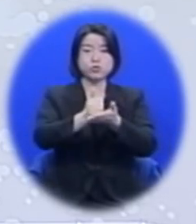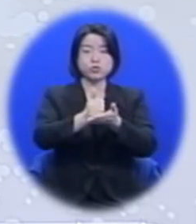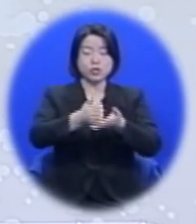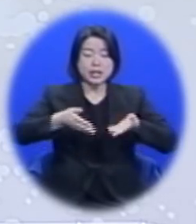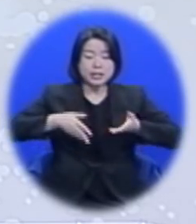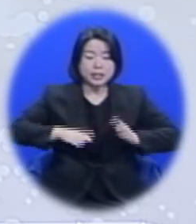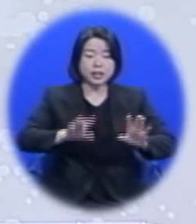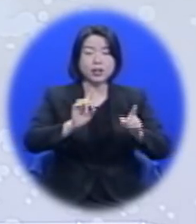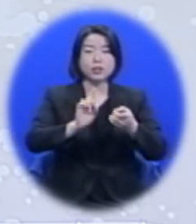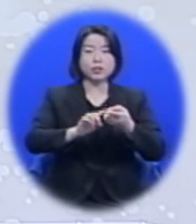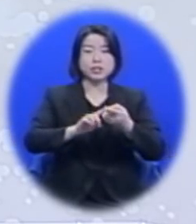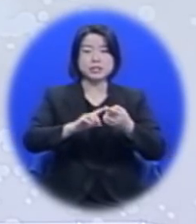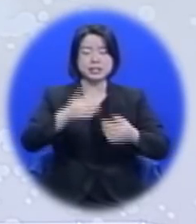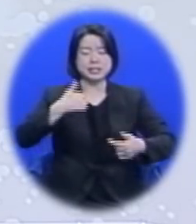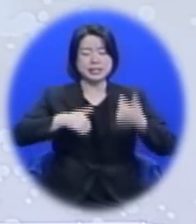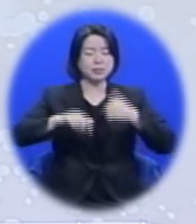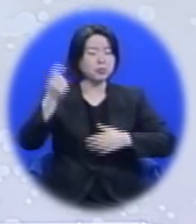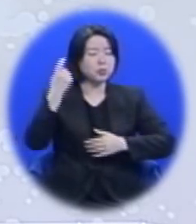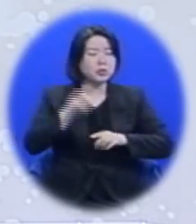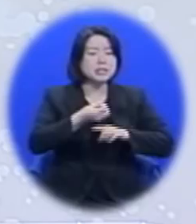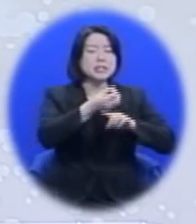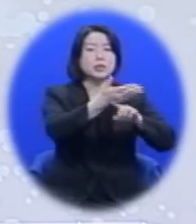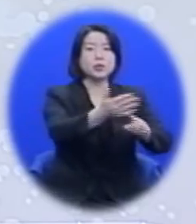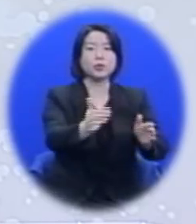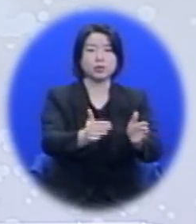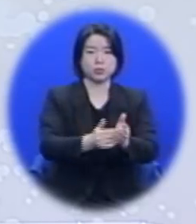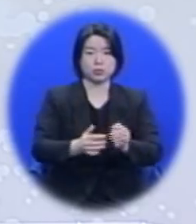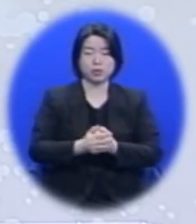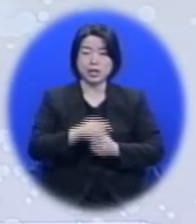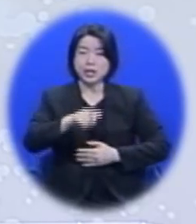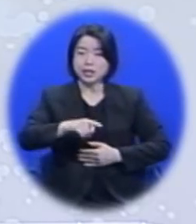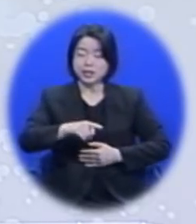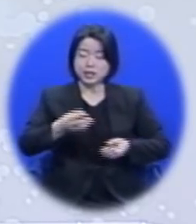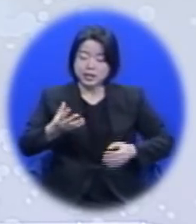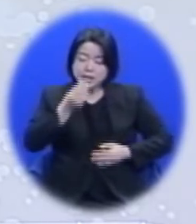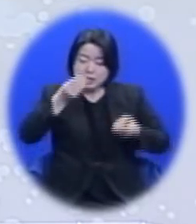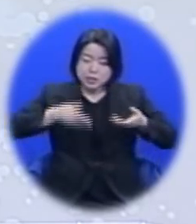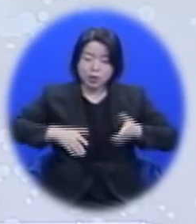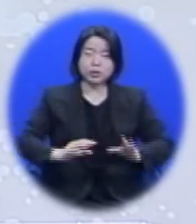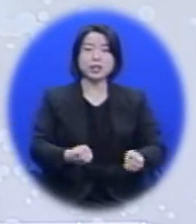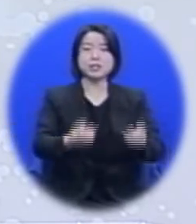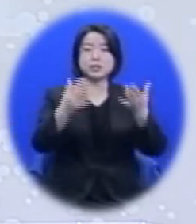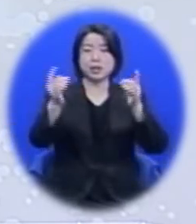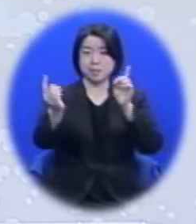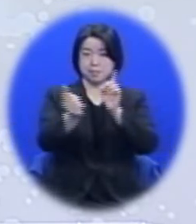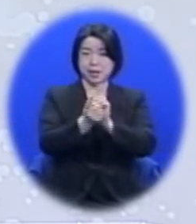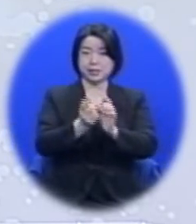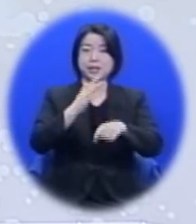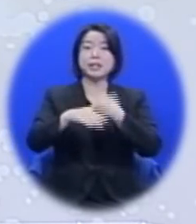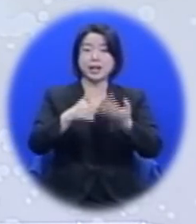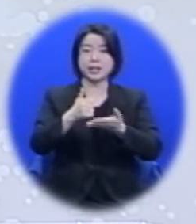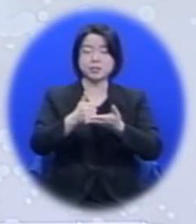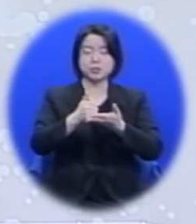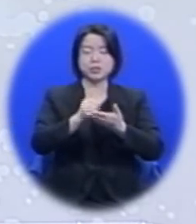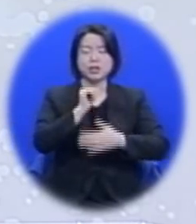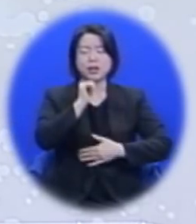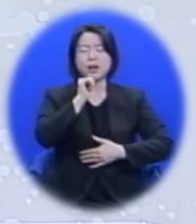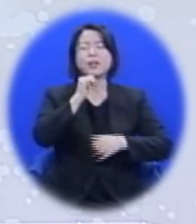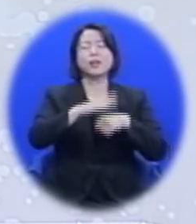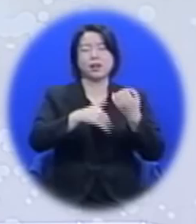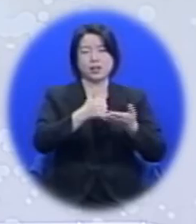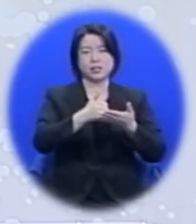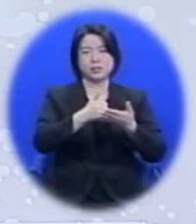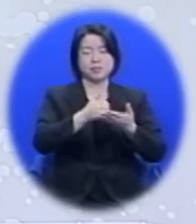소식을 전해주었습니다. 이 성탄절에 만나는 하나님은 가난한 하나님,